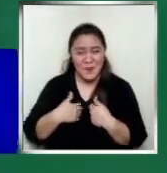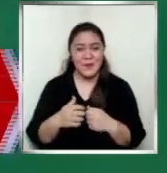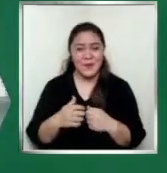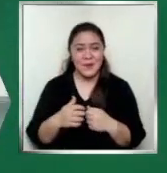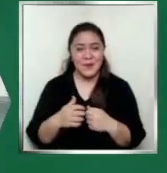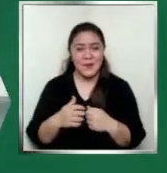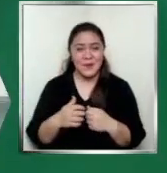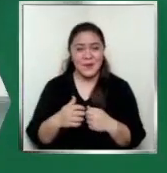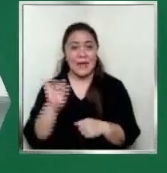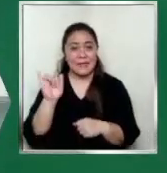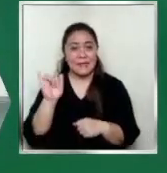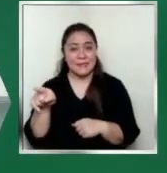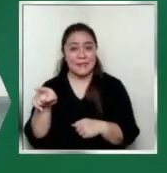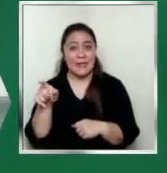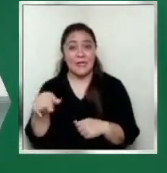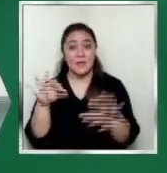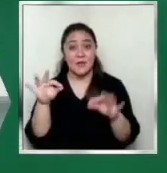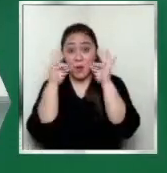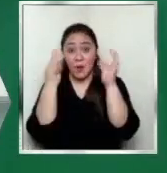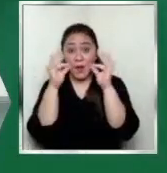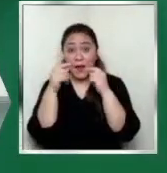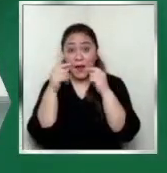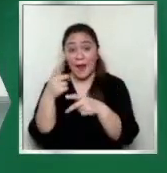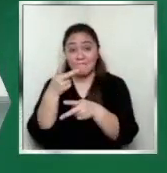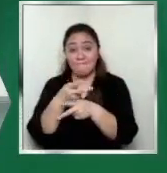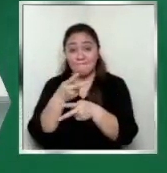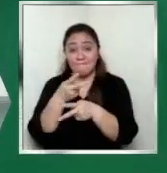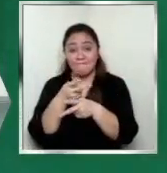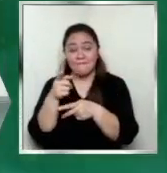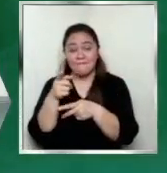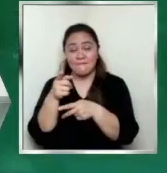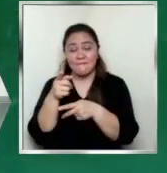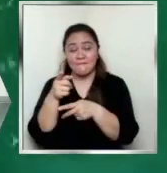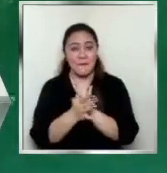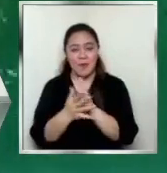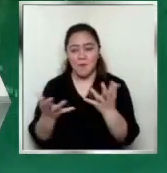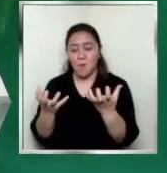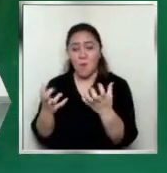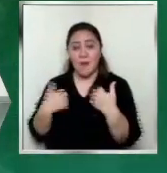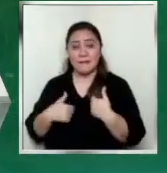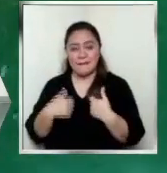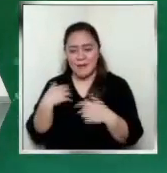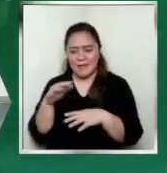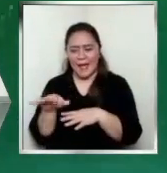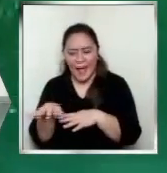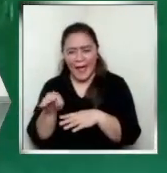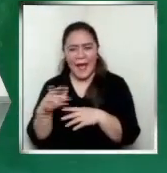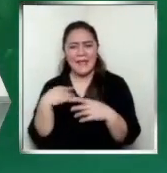Yan ang alagang pusa ni Mary Anna, si Cutie. Gusto sanang maligo ni Cutie, yun nga lang, sa sobrang lamig ng